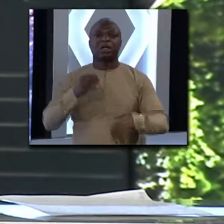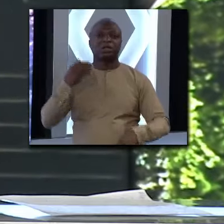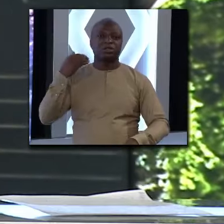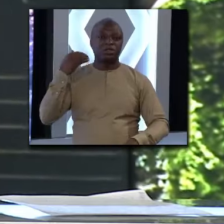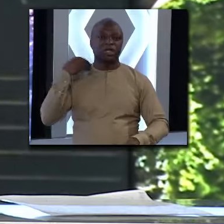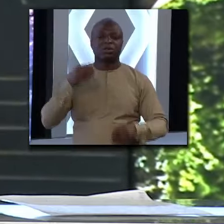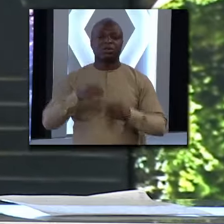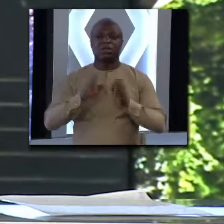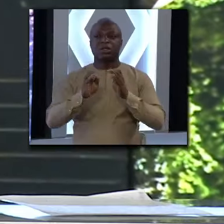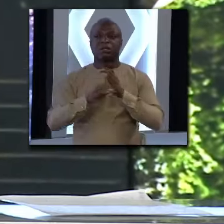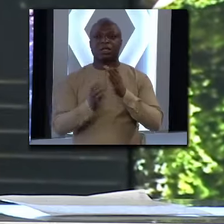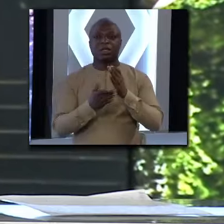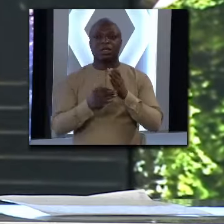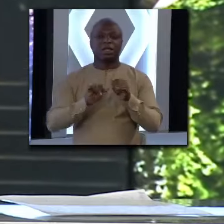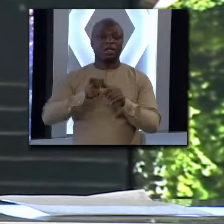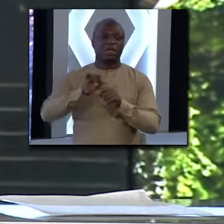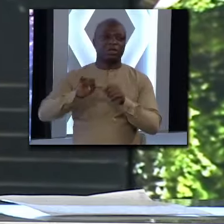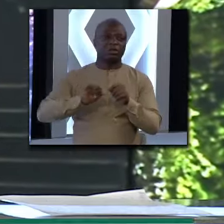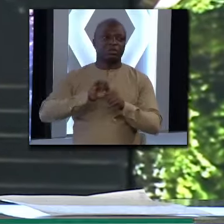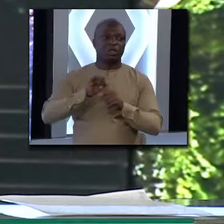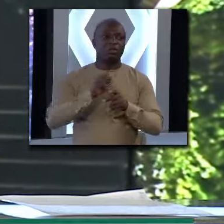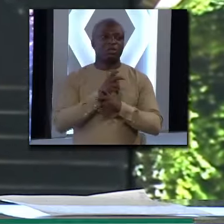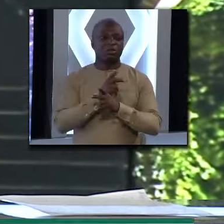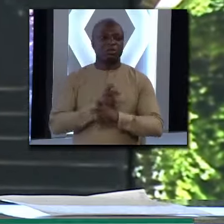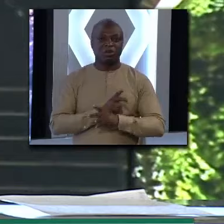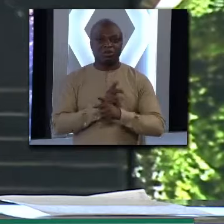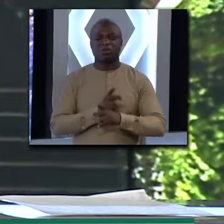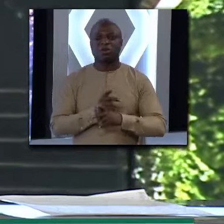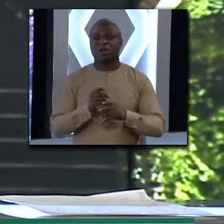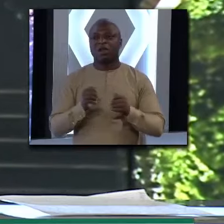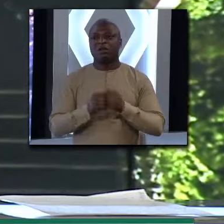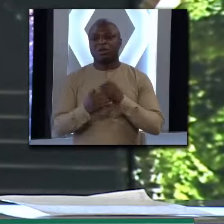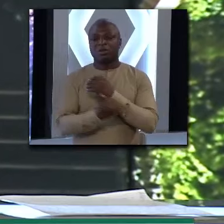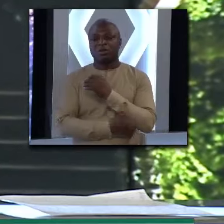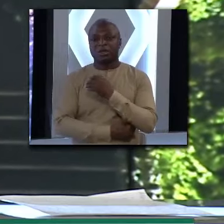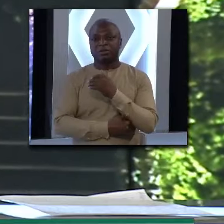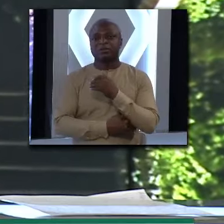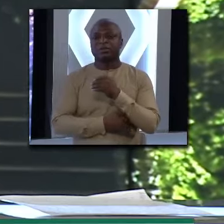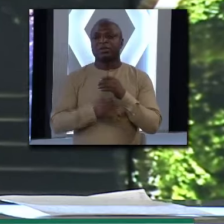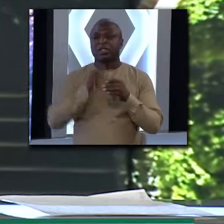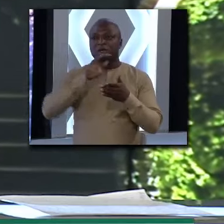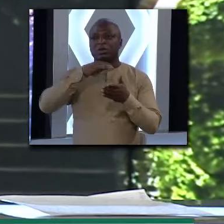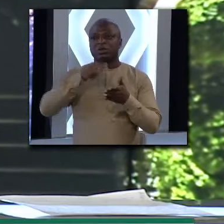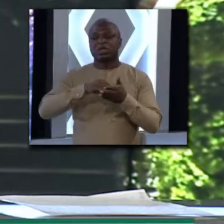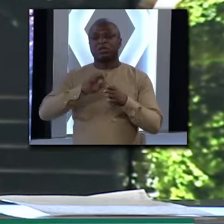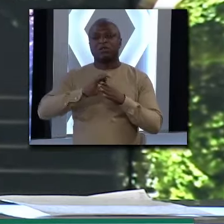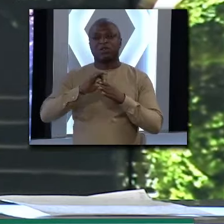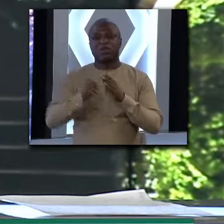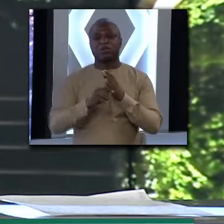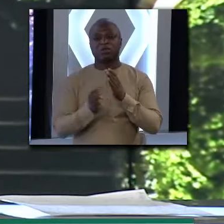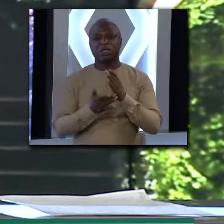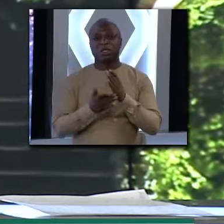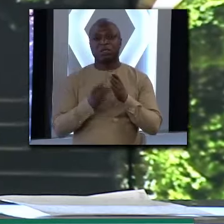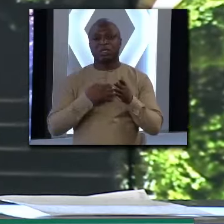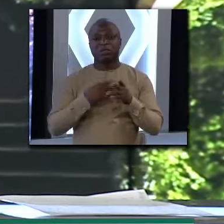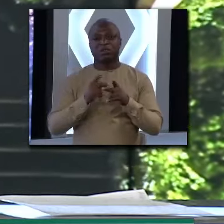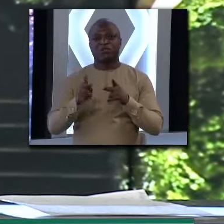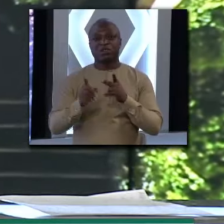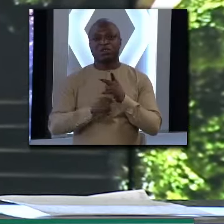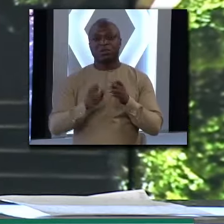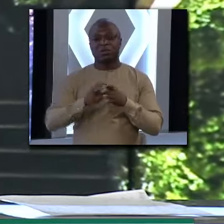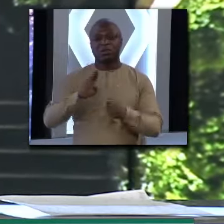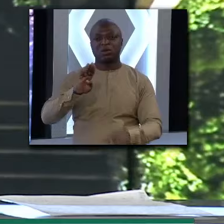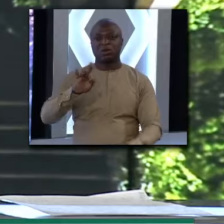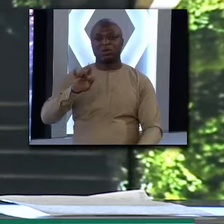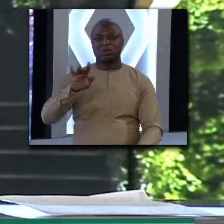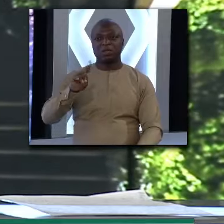l'enseignement technique est en tournée de supervision à travers le pays. Il était au centre de formation technique et professionnelle de Blita,